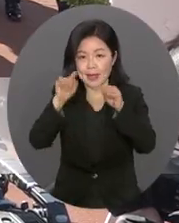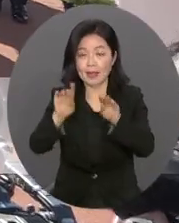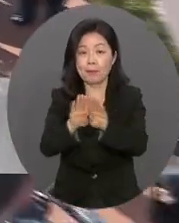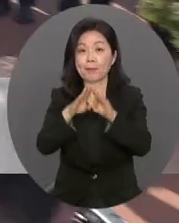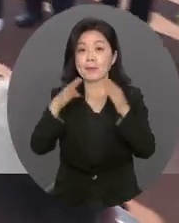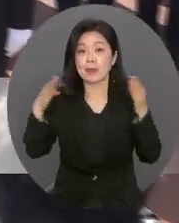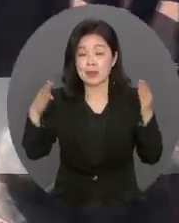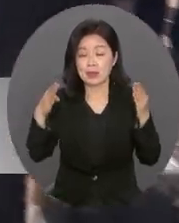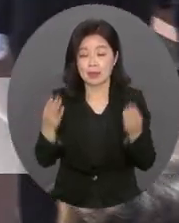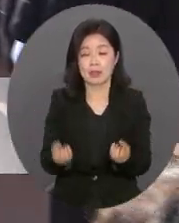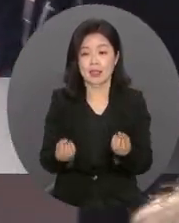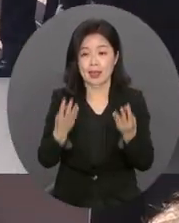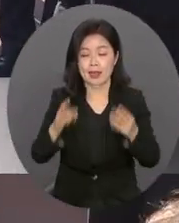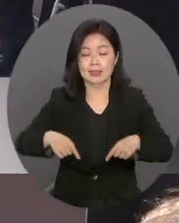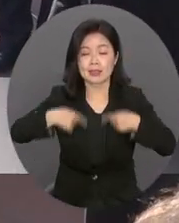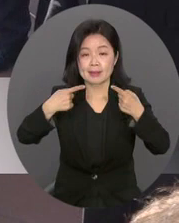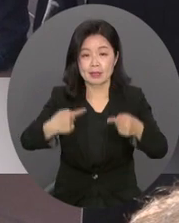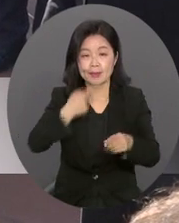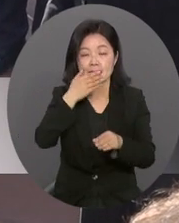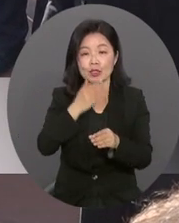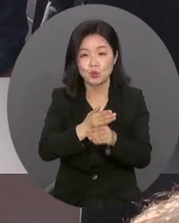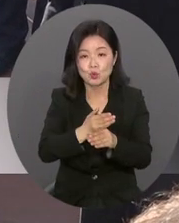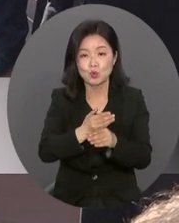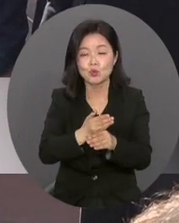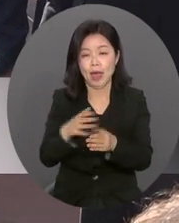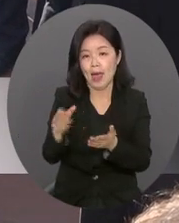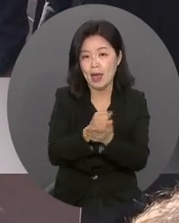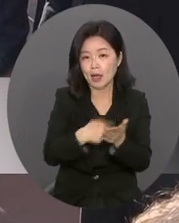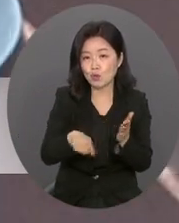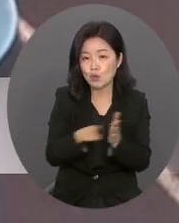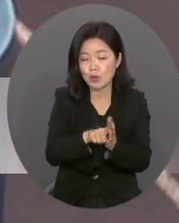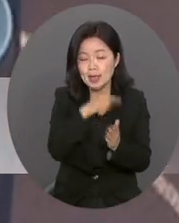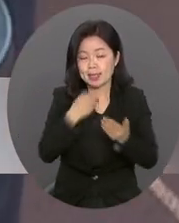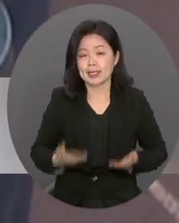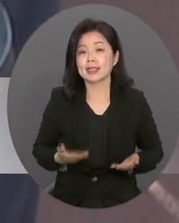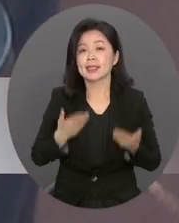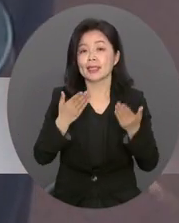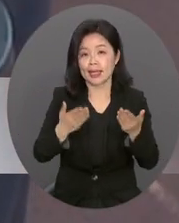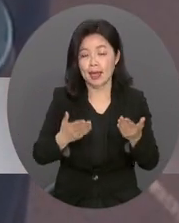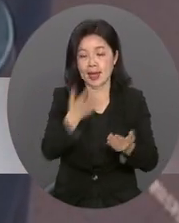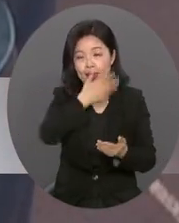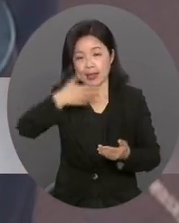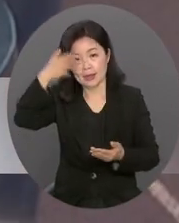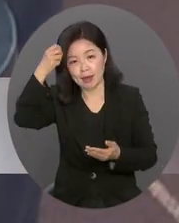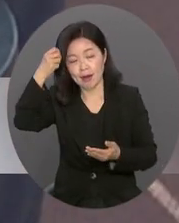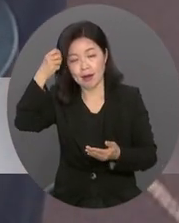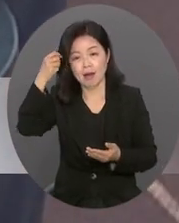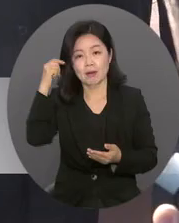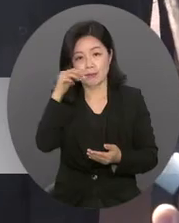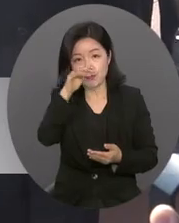민주운동 기념식에 참석해 민주주의를 지키는 일에 희생과 헌신을 마다하지 않았던 영령들의 넋을